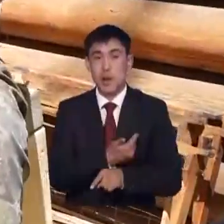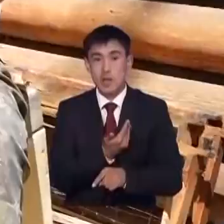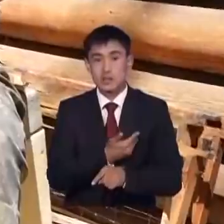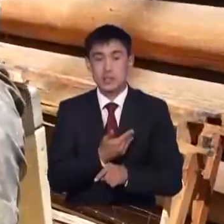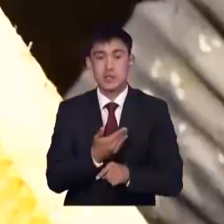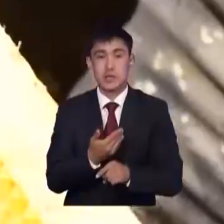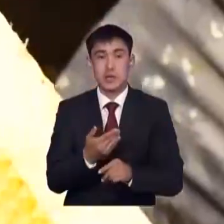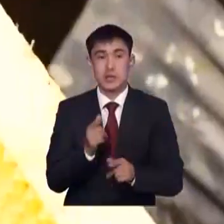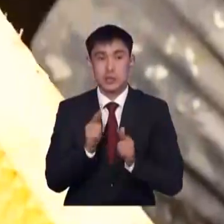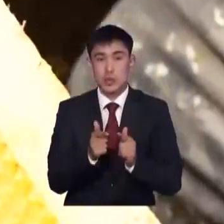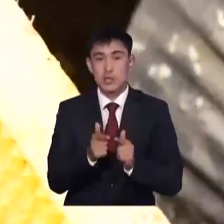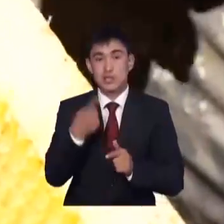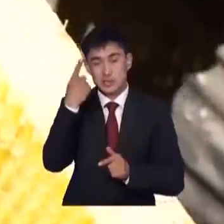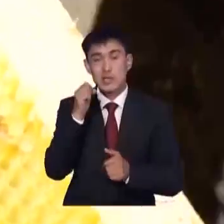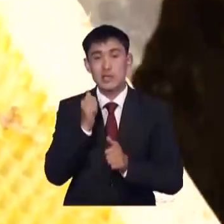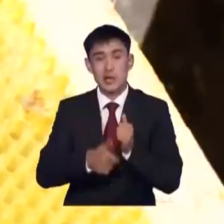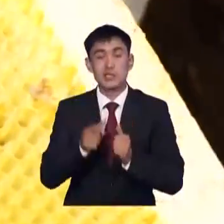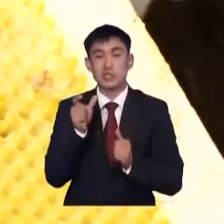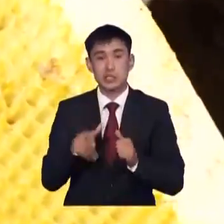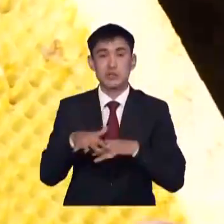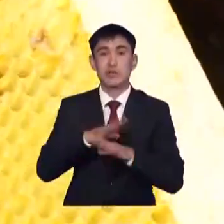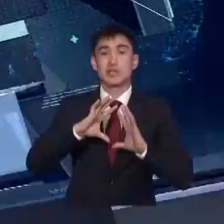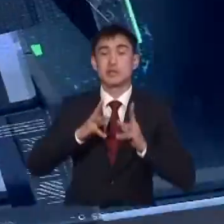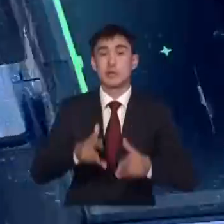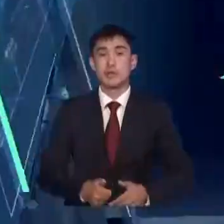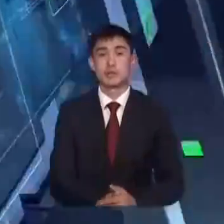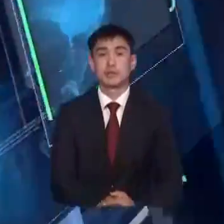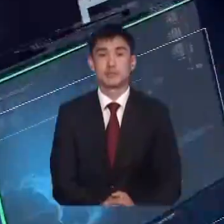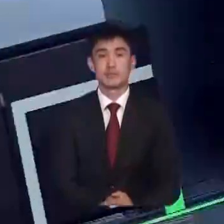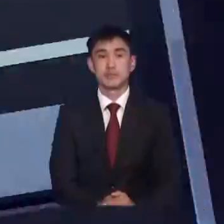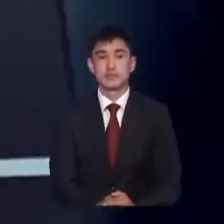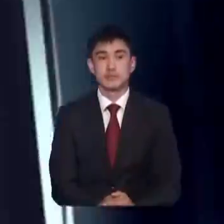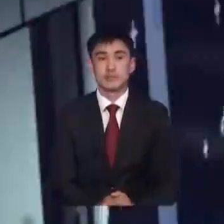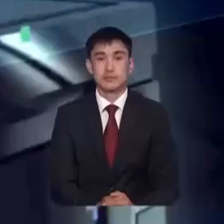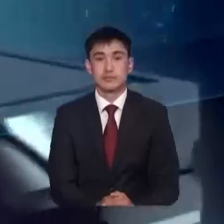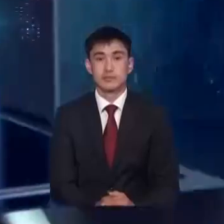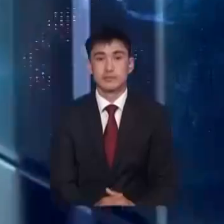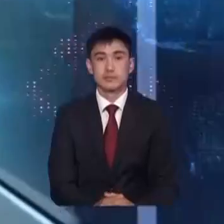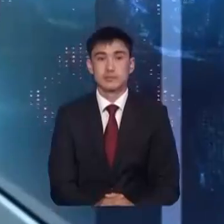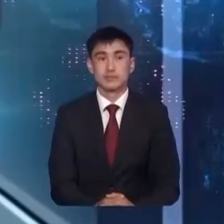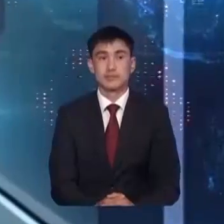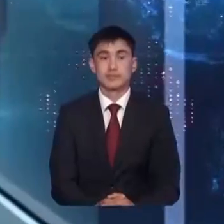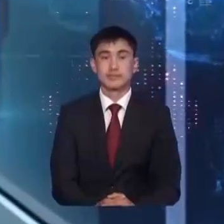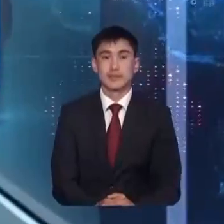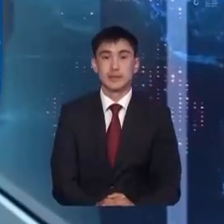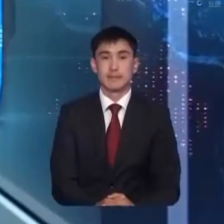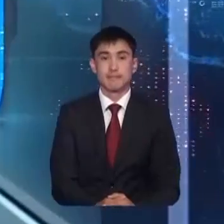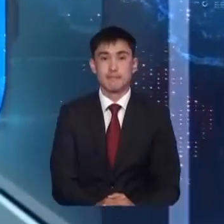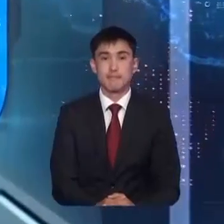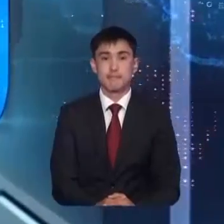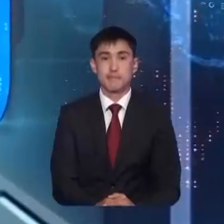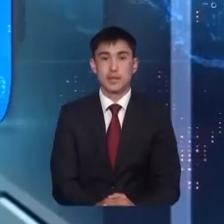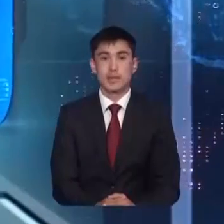продукции не понаслышке знает каждый житель на земле Надежда Белова ернур Медет Ержан дун телеканал